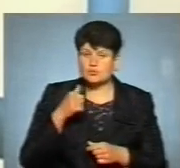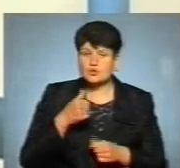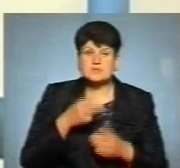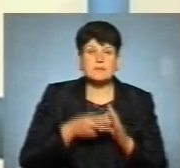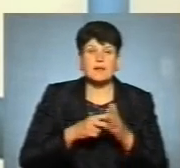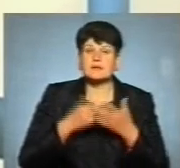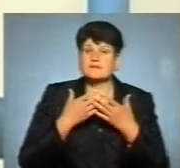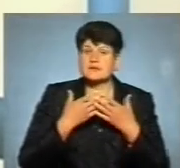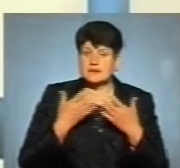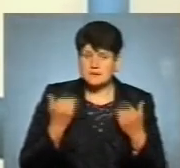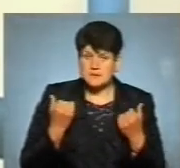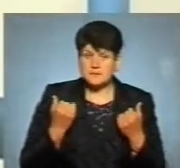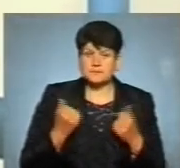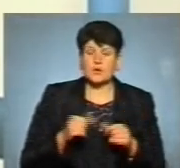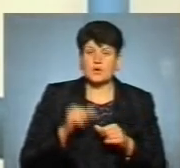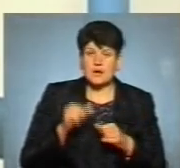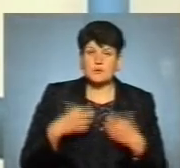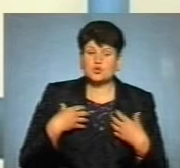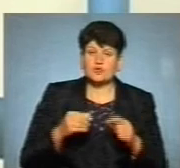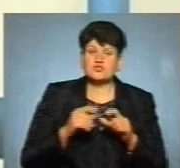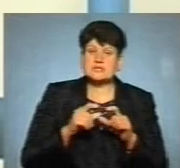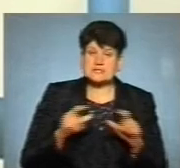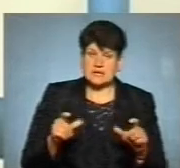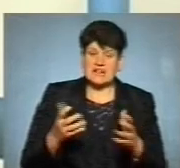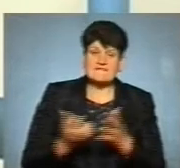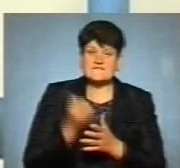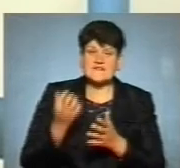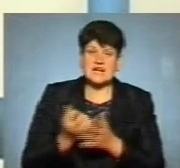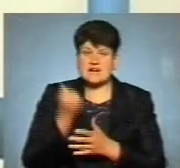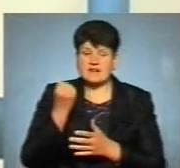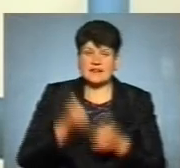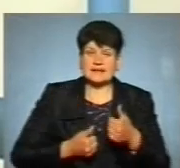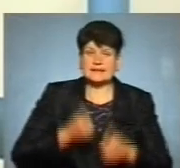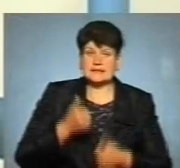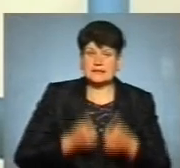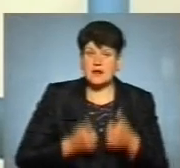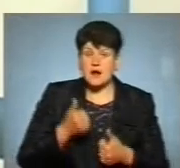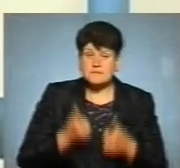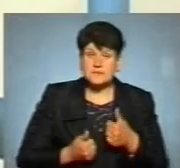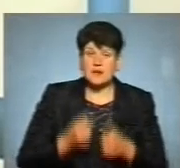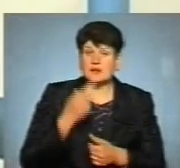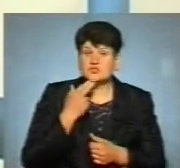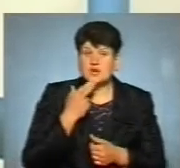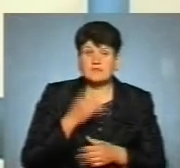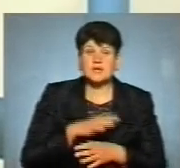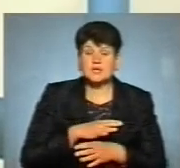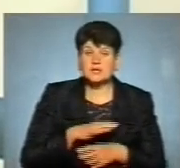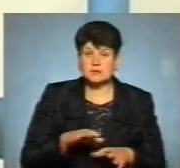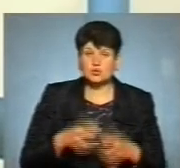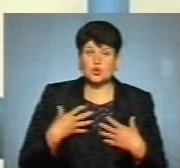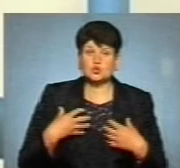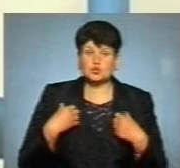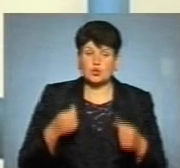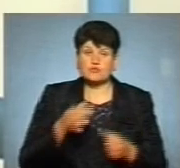нема. Знову ж таки, деякі оздоровчі заклади повигравали тендера, але оскільки, кажу, в червні не було оздоровчого